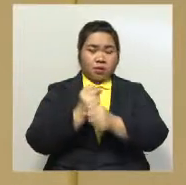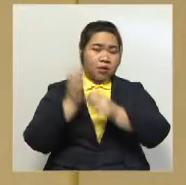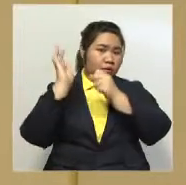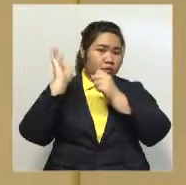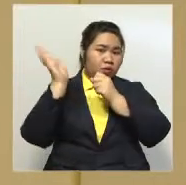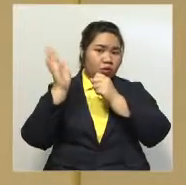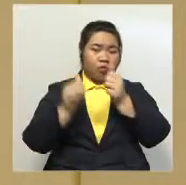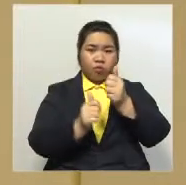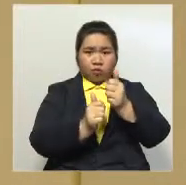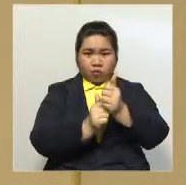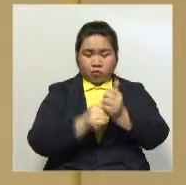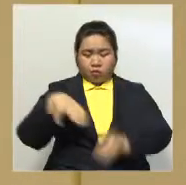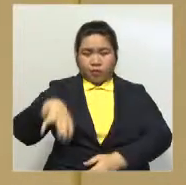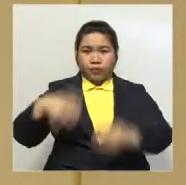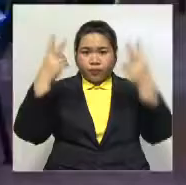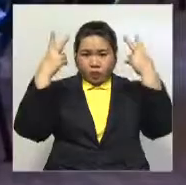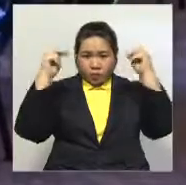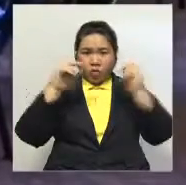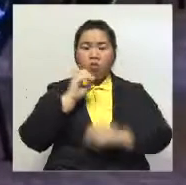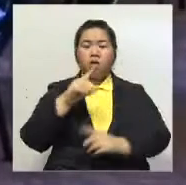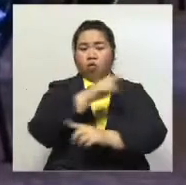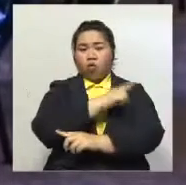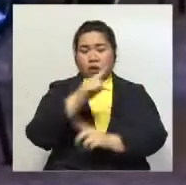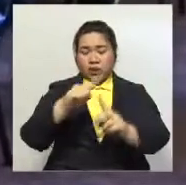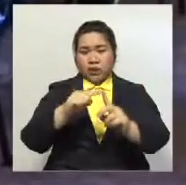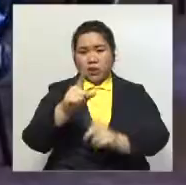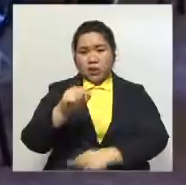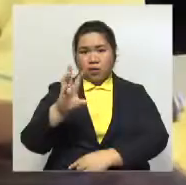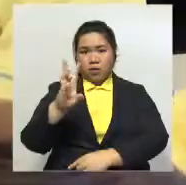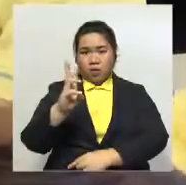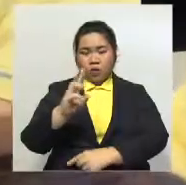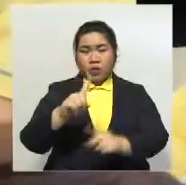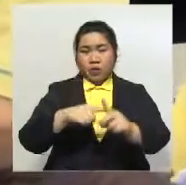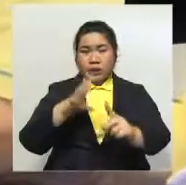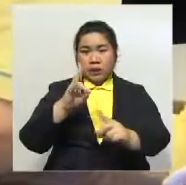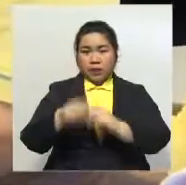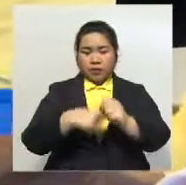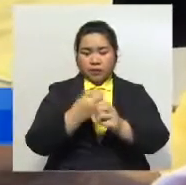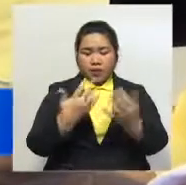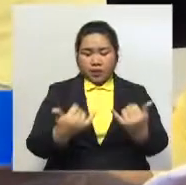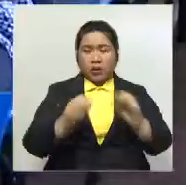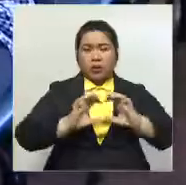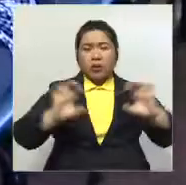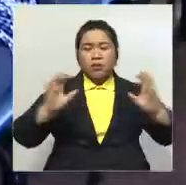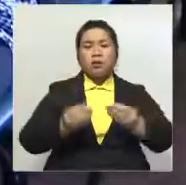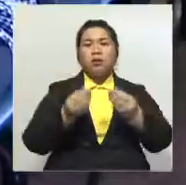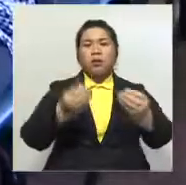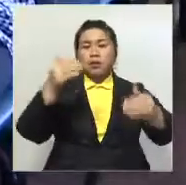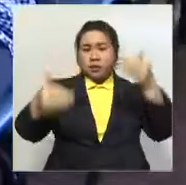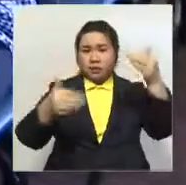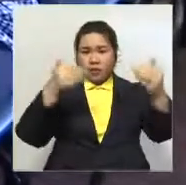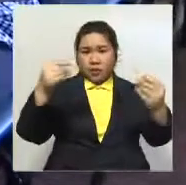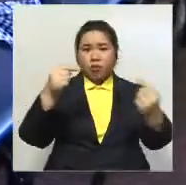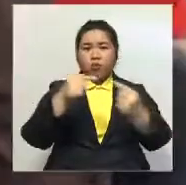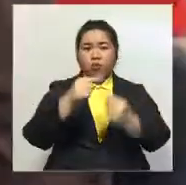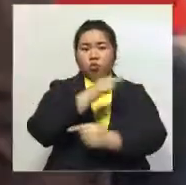ำนักนายกรัฐมนตรีแถลงว่าในวันที่26กรกฎาคม2561รัฐบาลจะจัดกิจกรรมเนื่องในโอกาสวันเฉลิมพระชนม